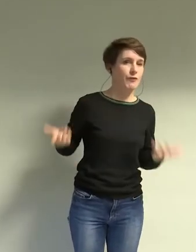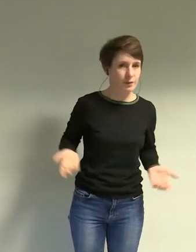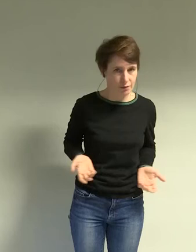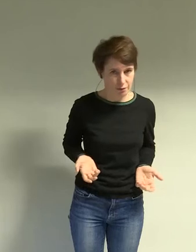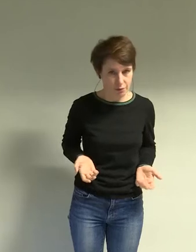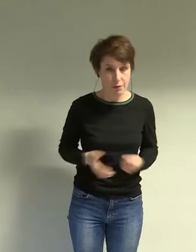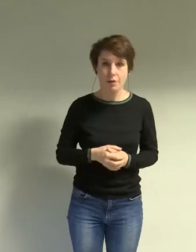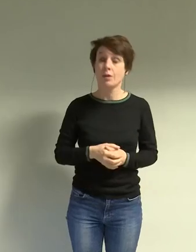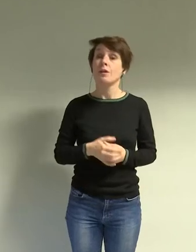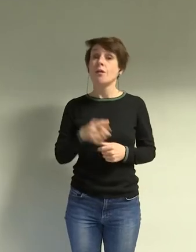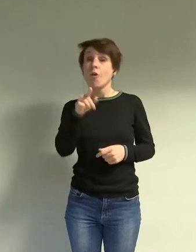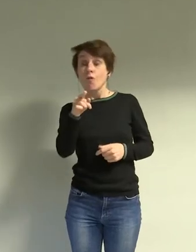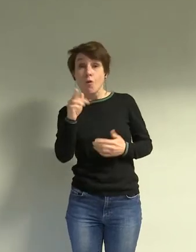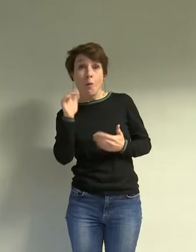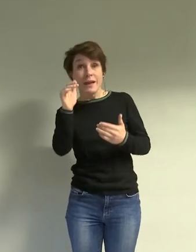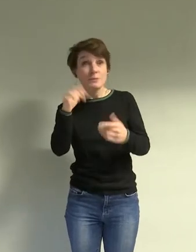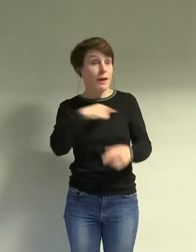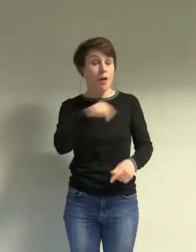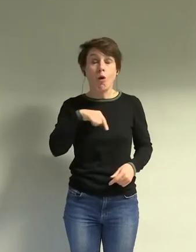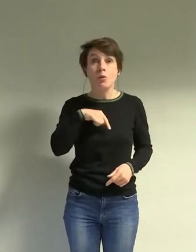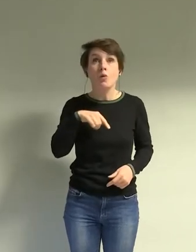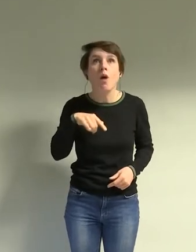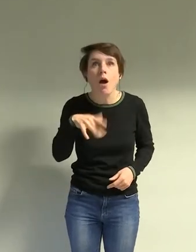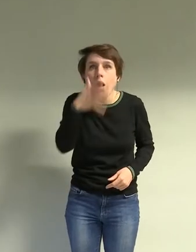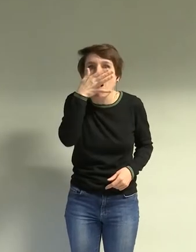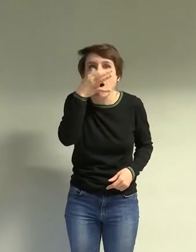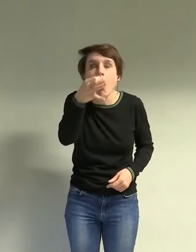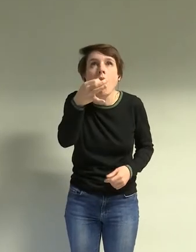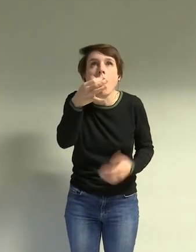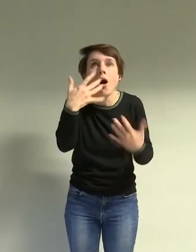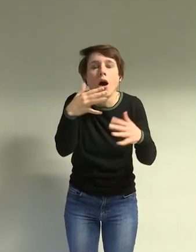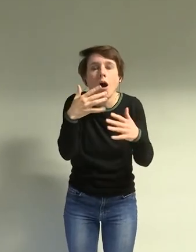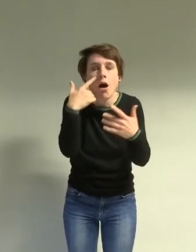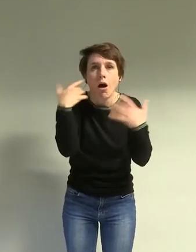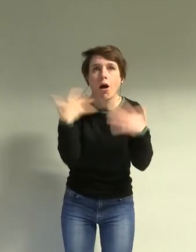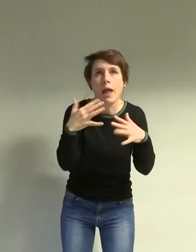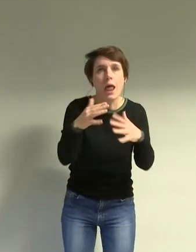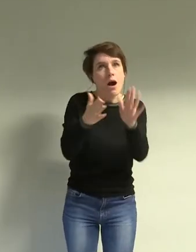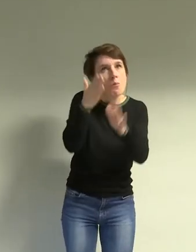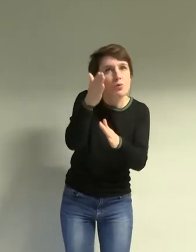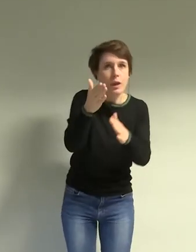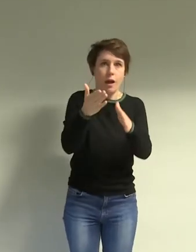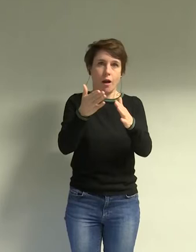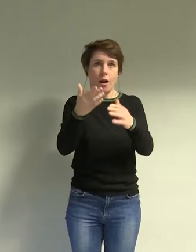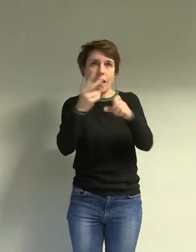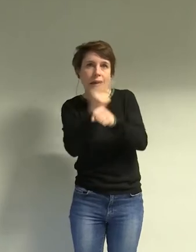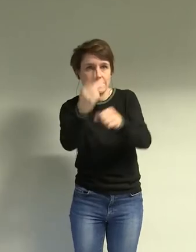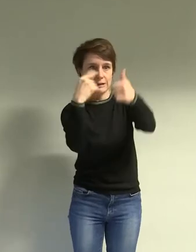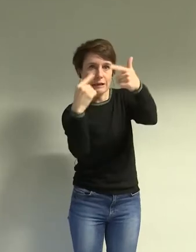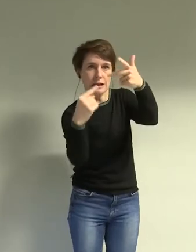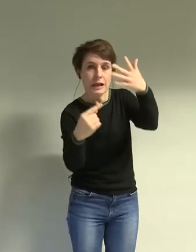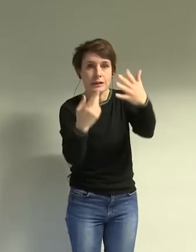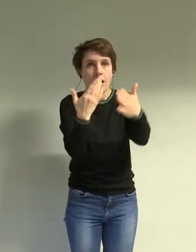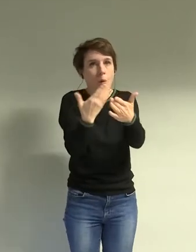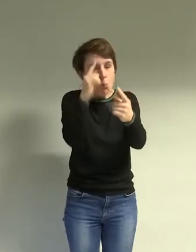en espérons que nous serons ébahi par l'énoncé de ces cumuls de scénarios catastrophes qui ont pour objet de terroriser de rendre